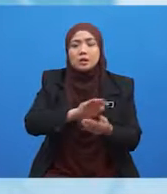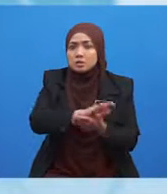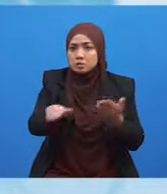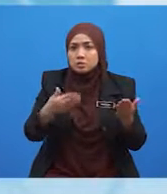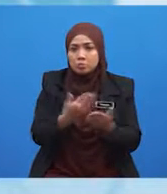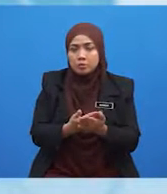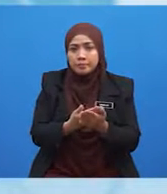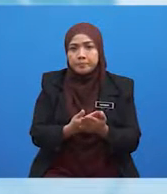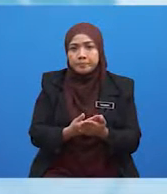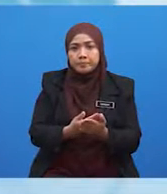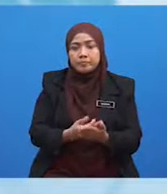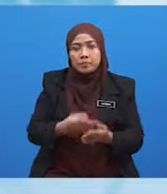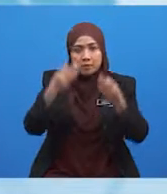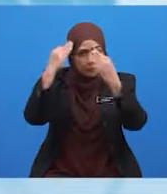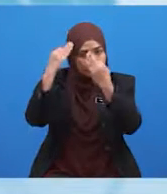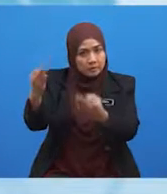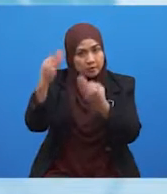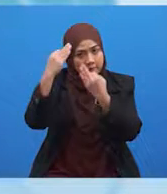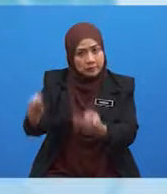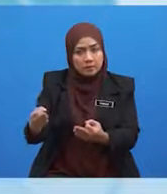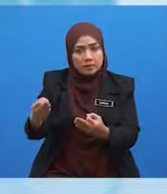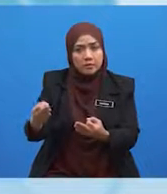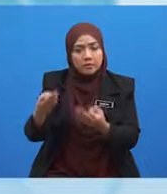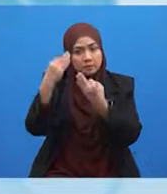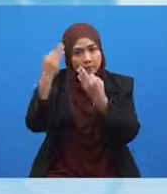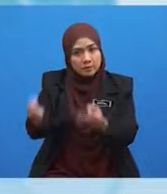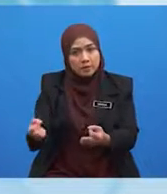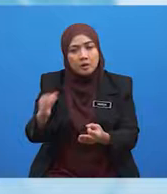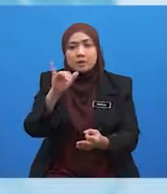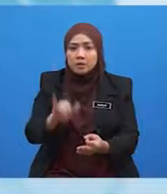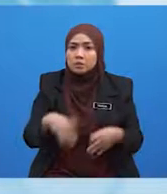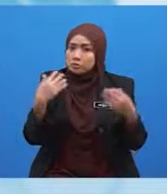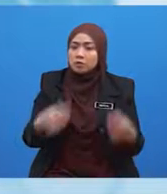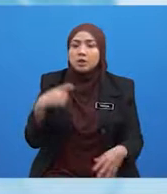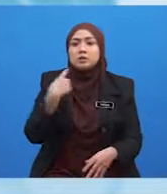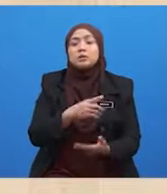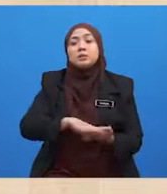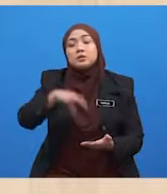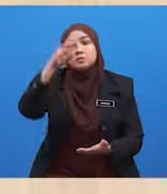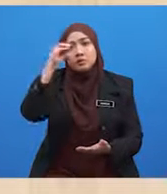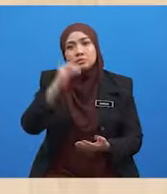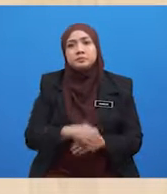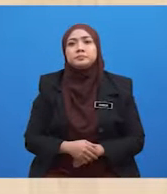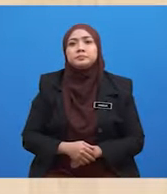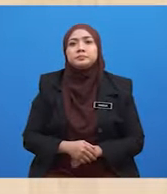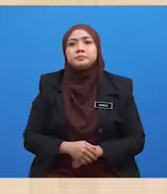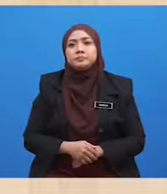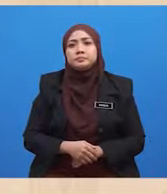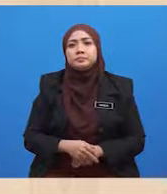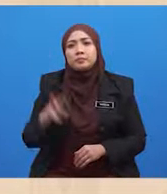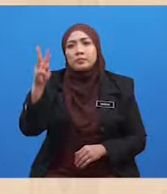yang terdapat dalam persekitaran perniagaan Itu ianya adalah demokrasi